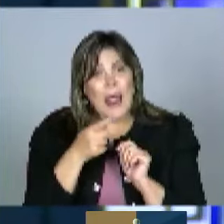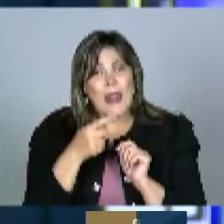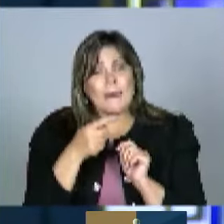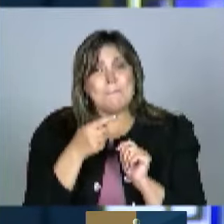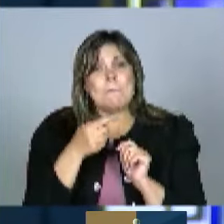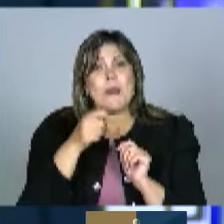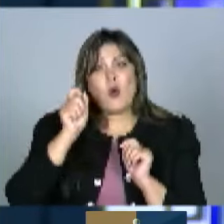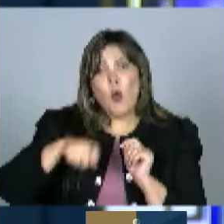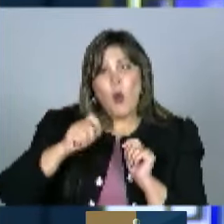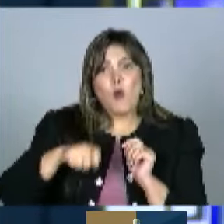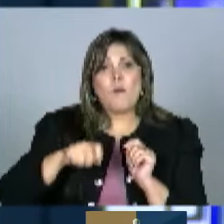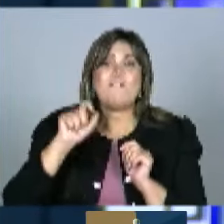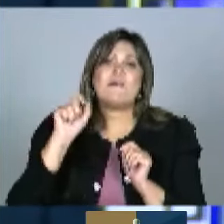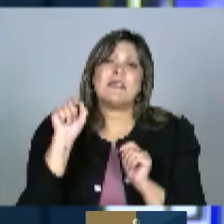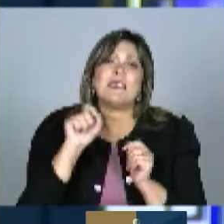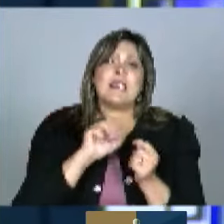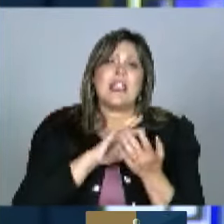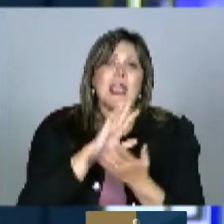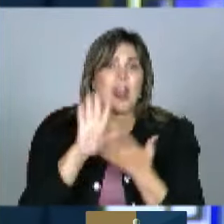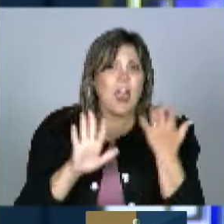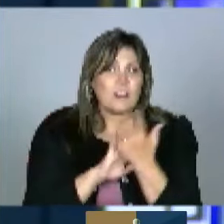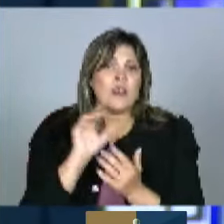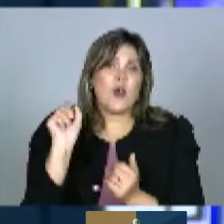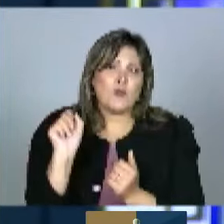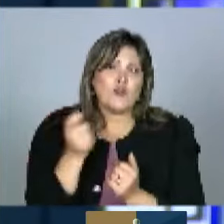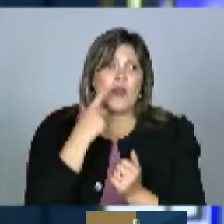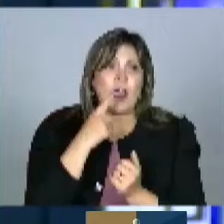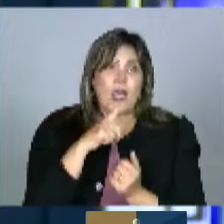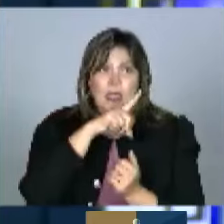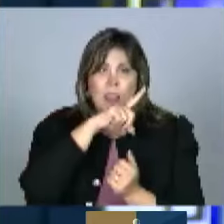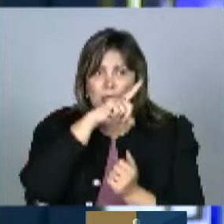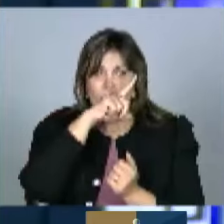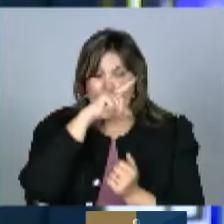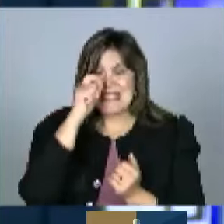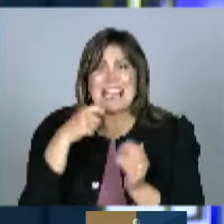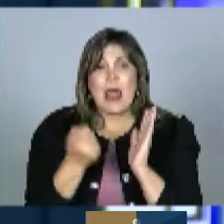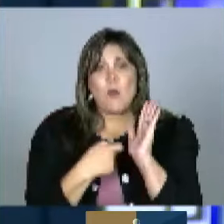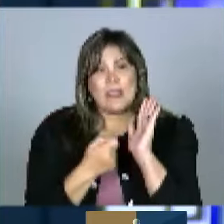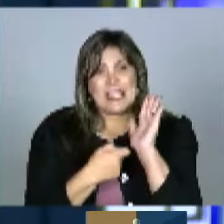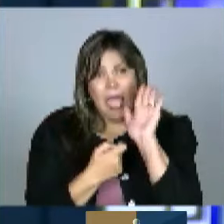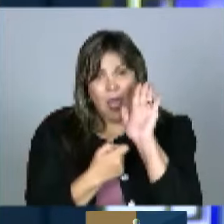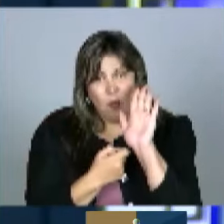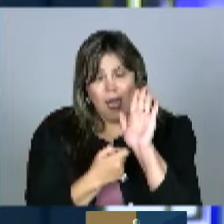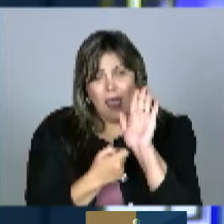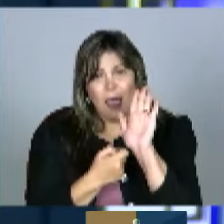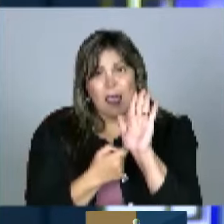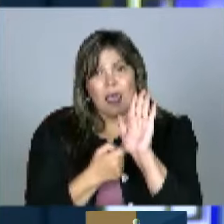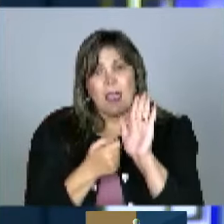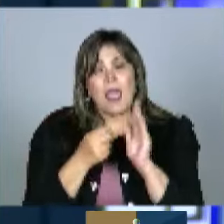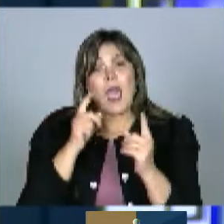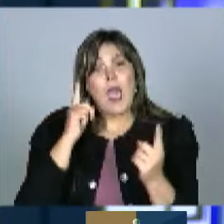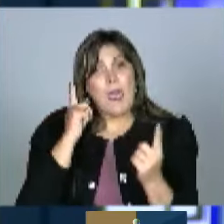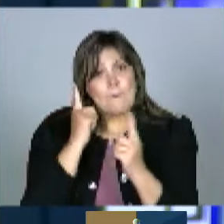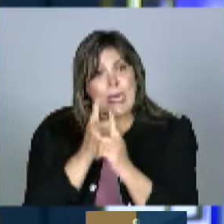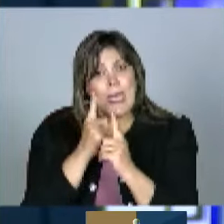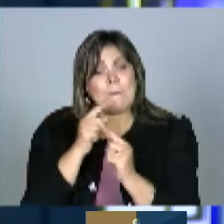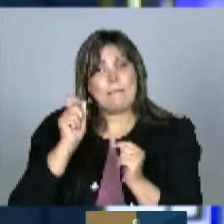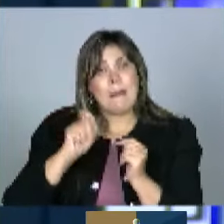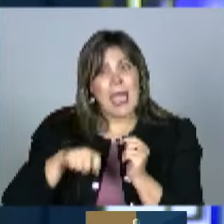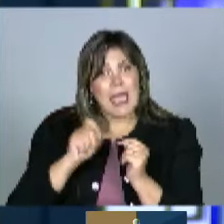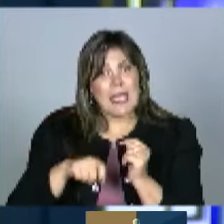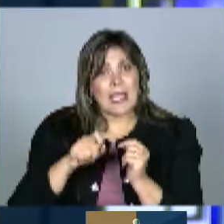المستعجل اما اذا كانت الدعوه مطروحه امام